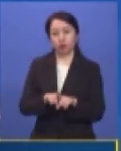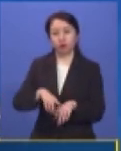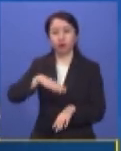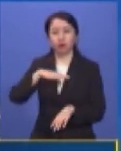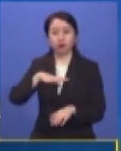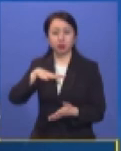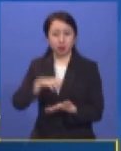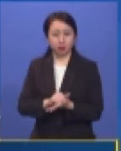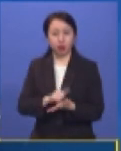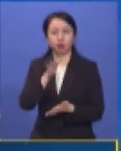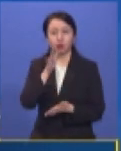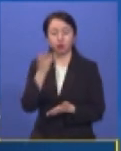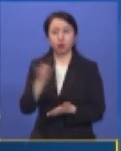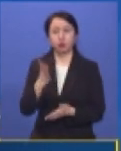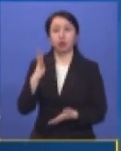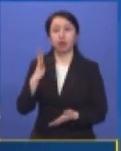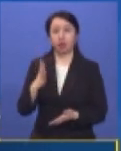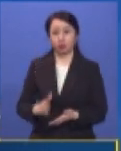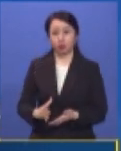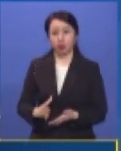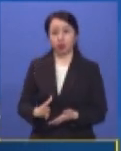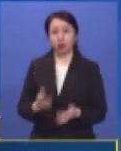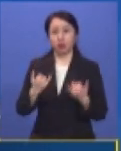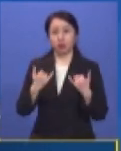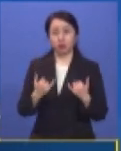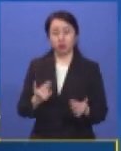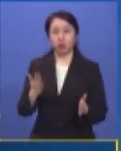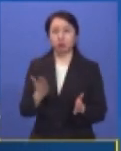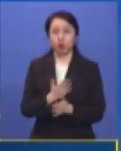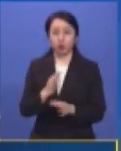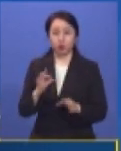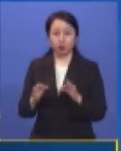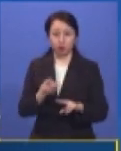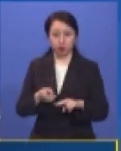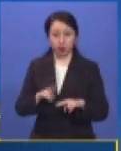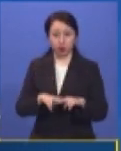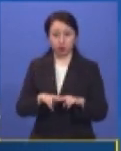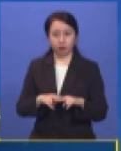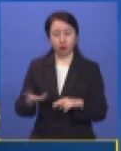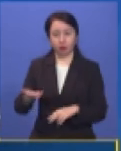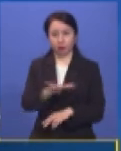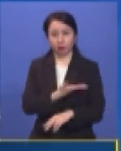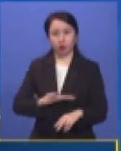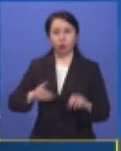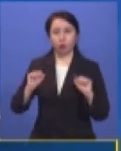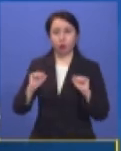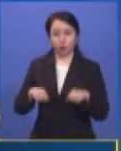занимает времени, нужно терпение. Но пока, слава богу, погода нас поддерживает, поэтому мы можем как